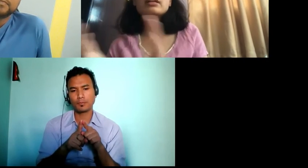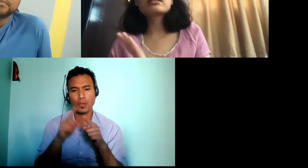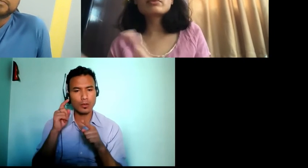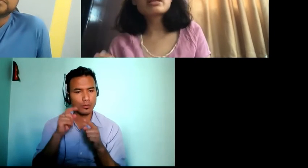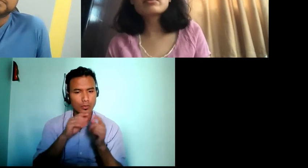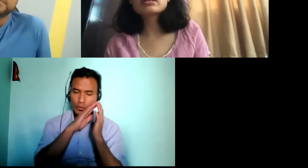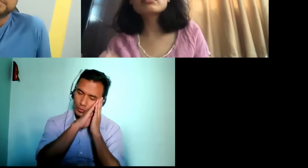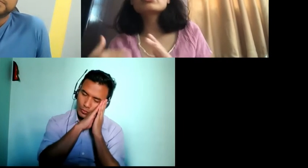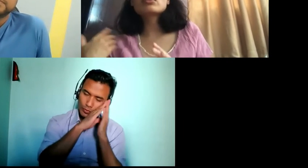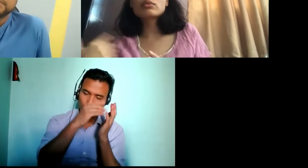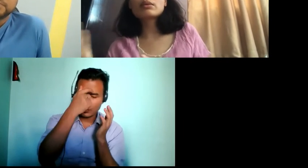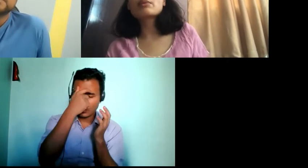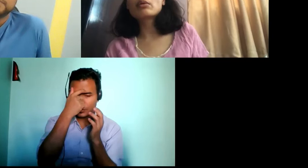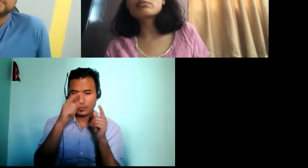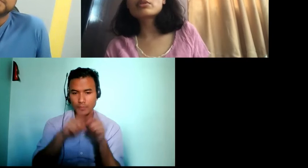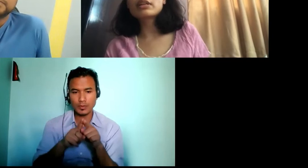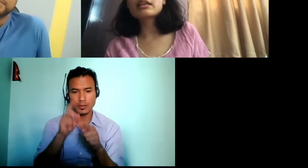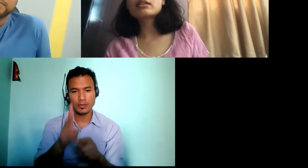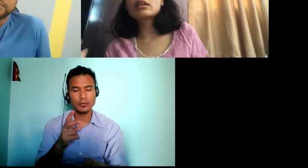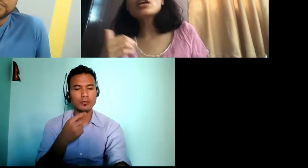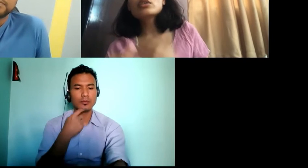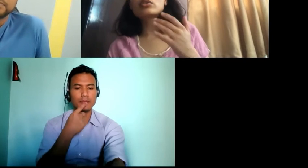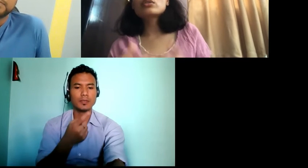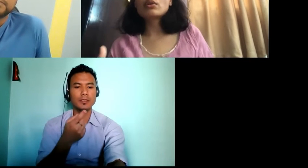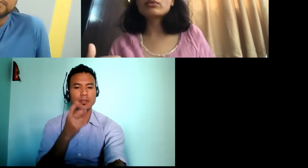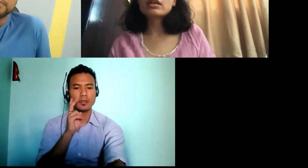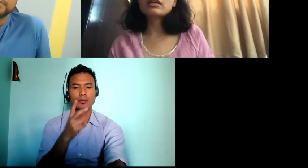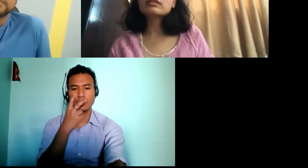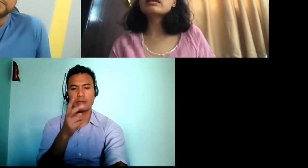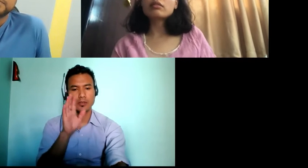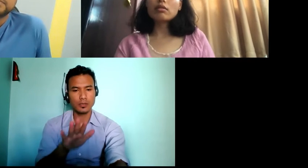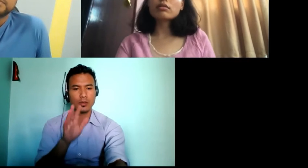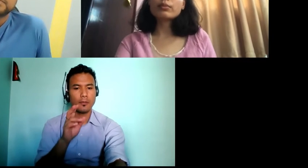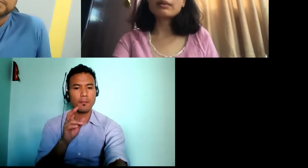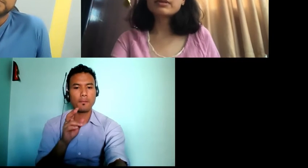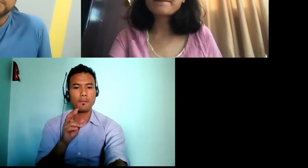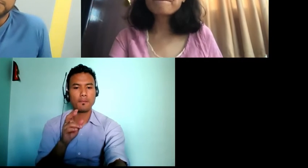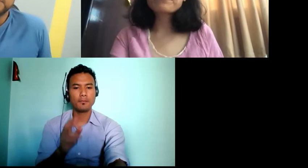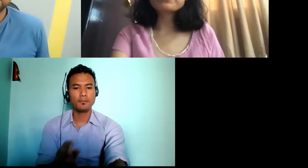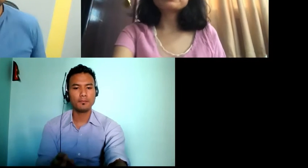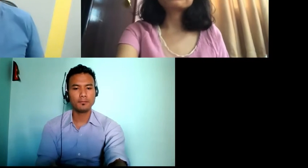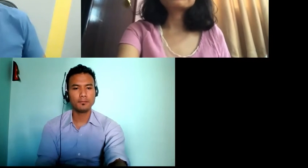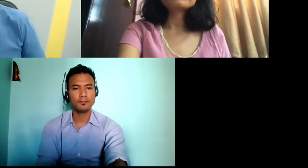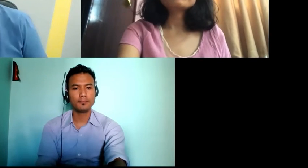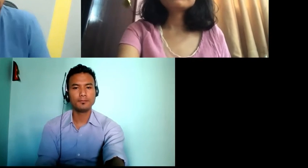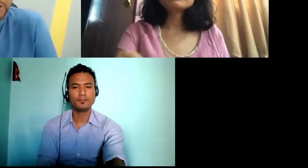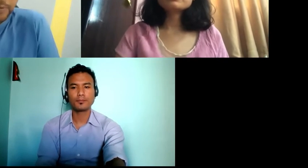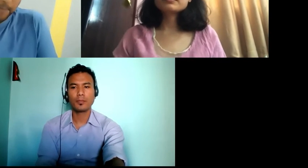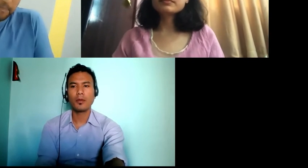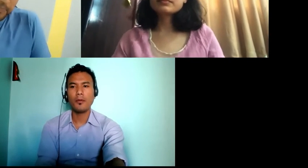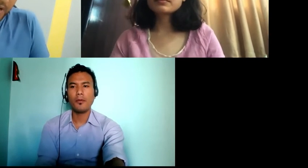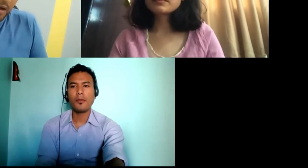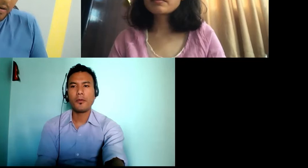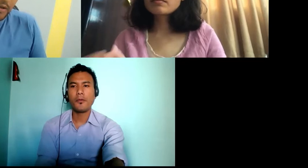प्रब्लम भने यसले चाहिँ यसले पनि एकदमै त्यो सुत्नेमा प्रब्लम्सहरू ल्याइदिने, सो त्यस्तोहरू चाहिँ देख्न सक्छौँ कि हामी अवश्य